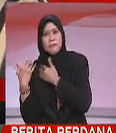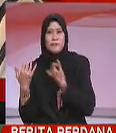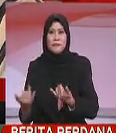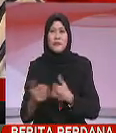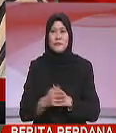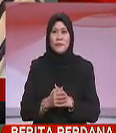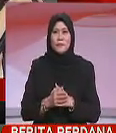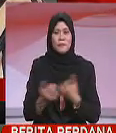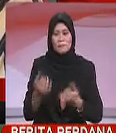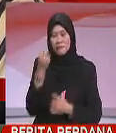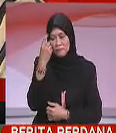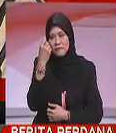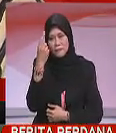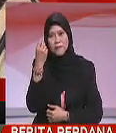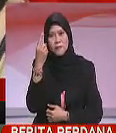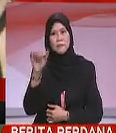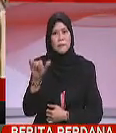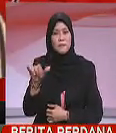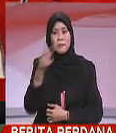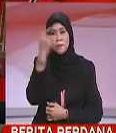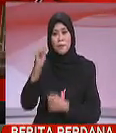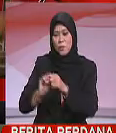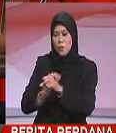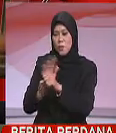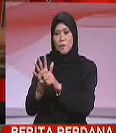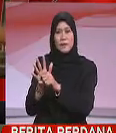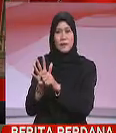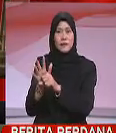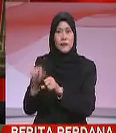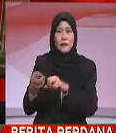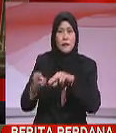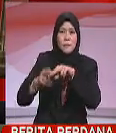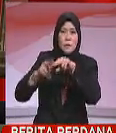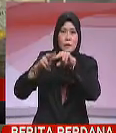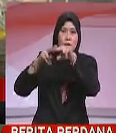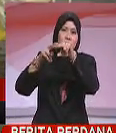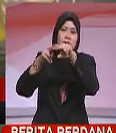kita rasa tahu, kita pun faham juga sebab apa COVID ini dah bertambah.